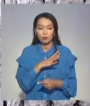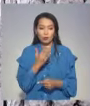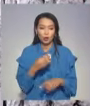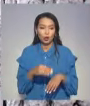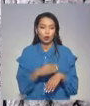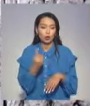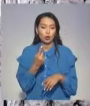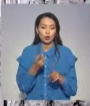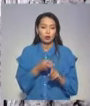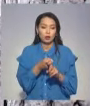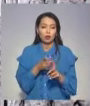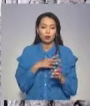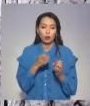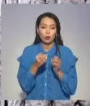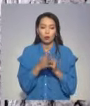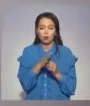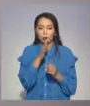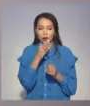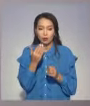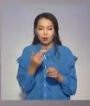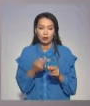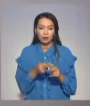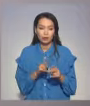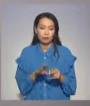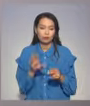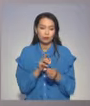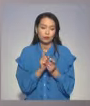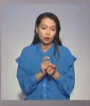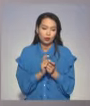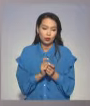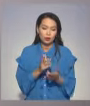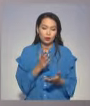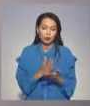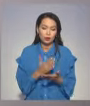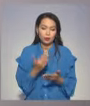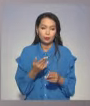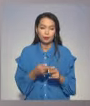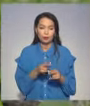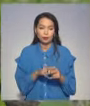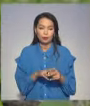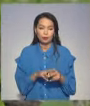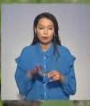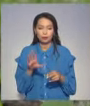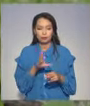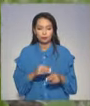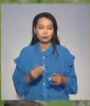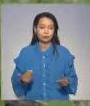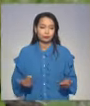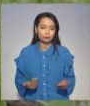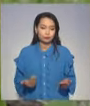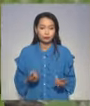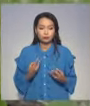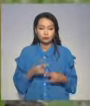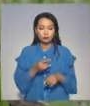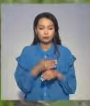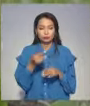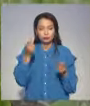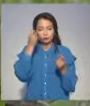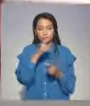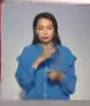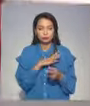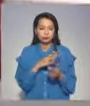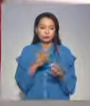жұқтырған. 15 жылдан бері қатерлі инфекциямен күресіп келеді. Бойымда ВИЧ барын тұңғышымды дүниеге әкелген кезде білдім дейді. Қазір ол